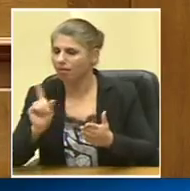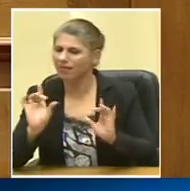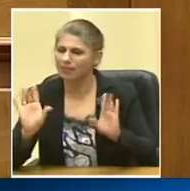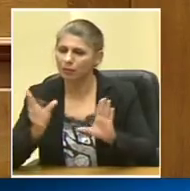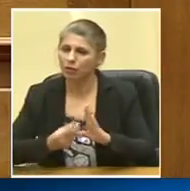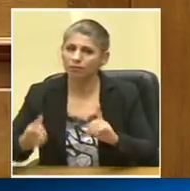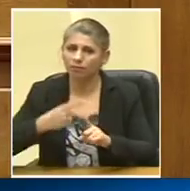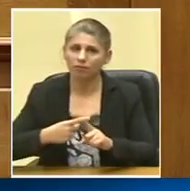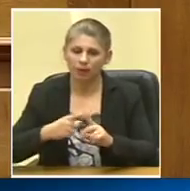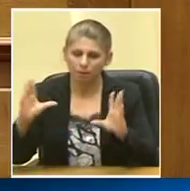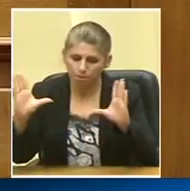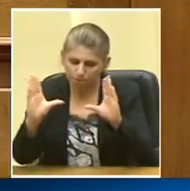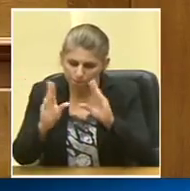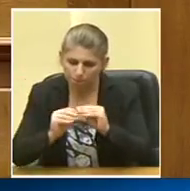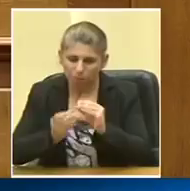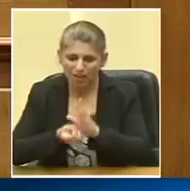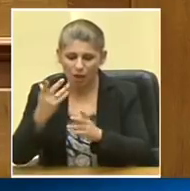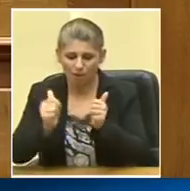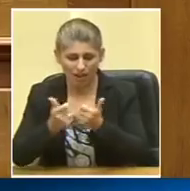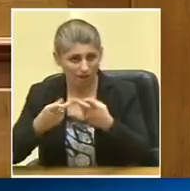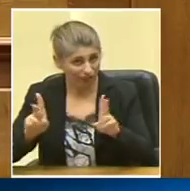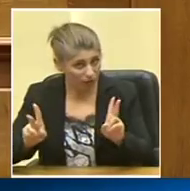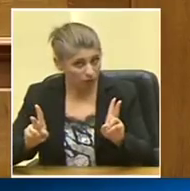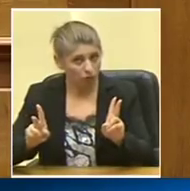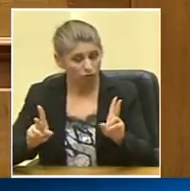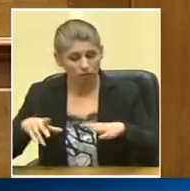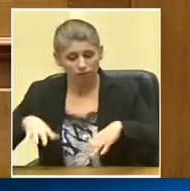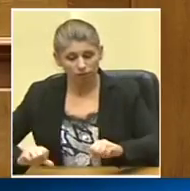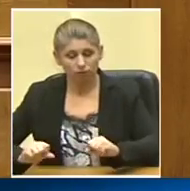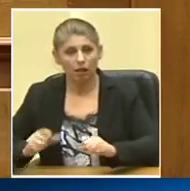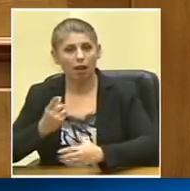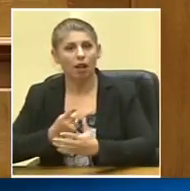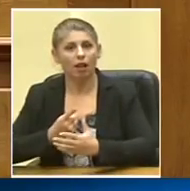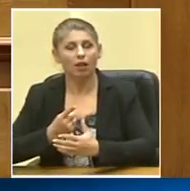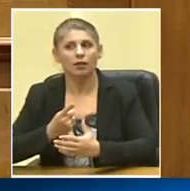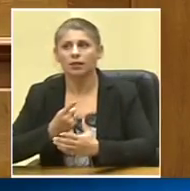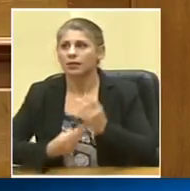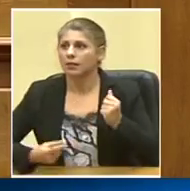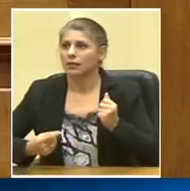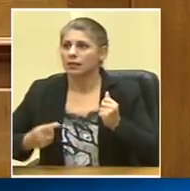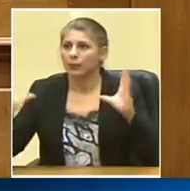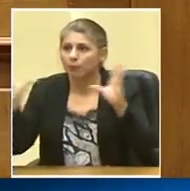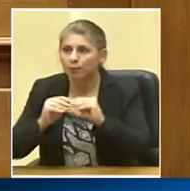από συμπυκνωμένος νεοφιλελευθερισμός σε καθεστώς έκλειψης της δημοκρατίας.